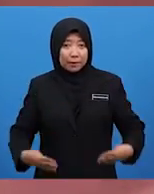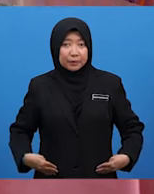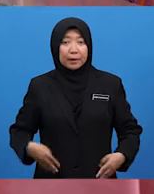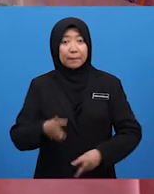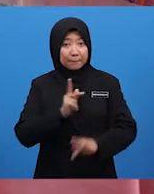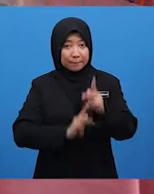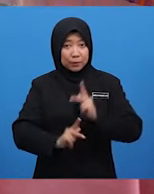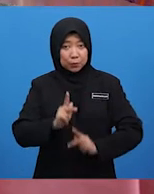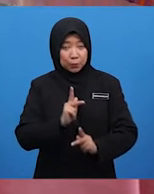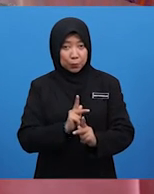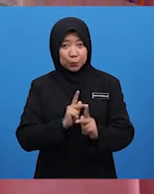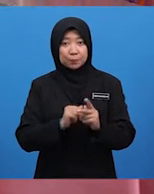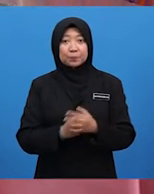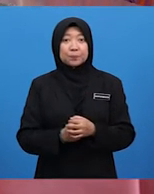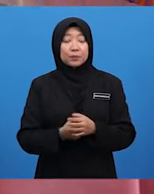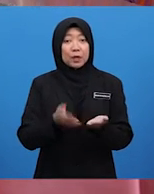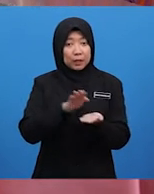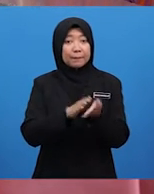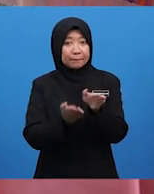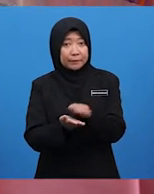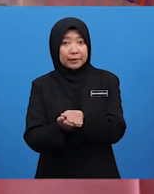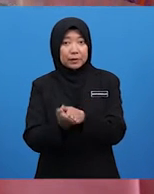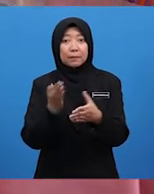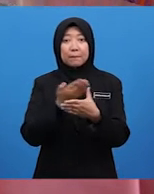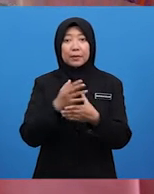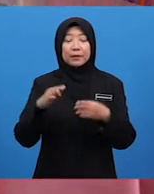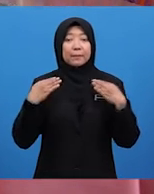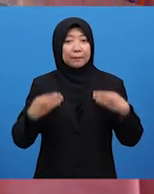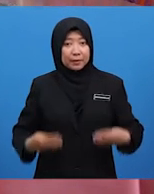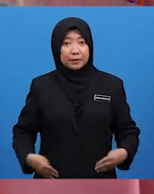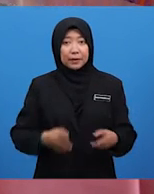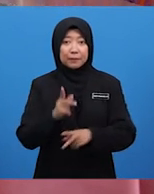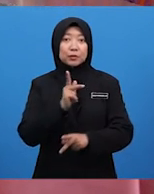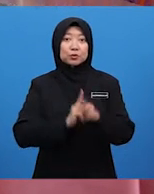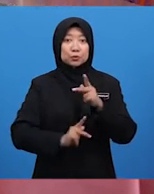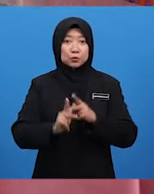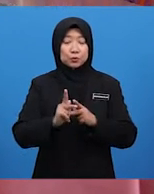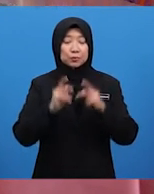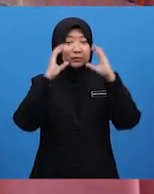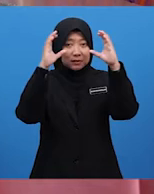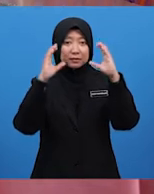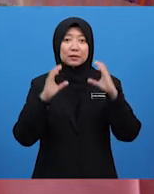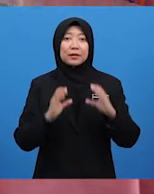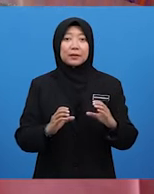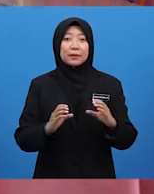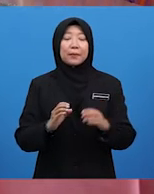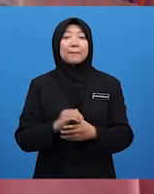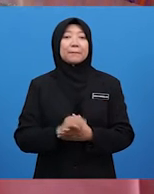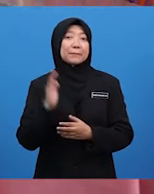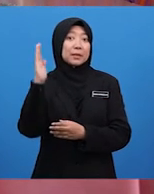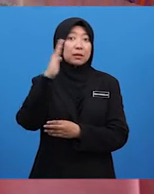kurung. Lipat bahagian badan baju kurung secara